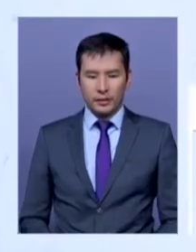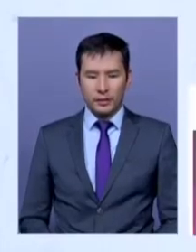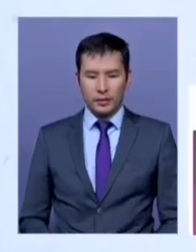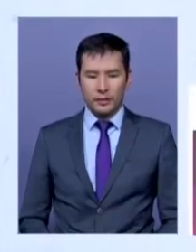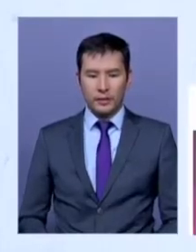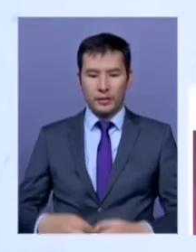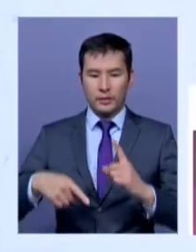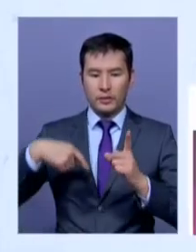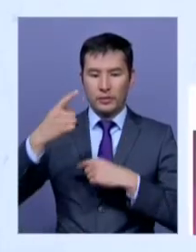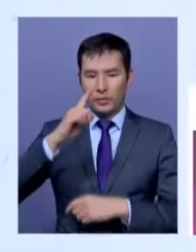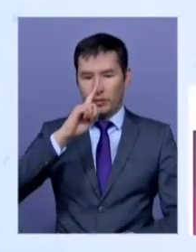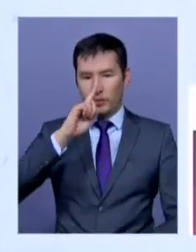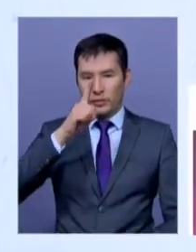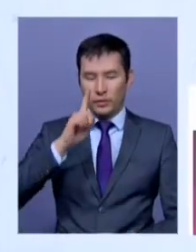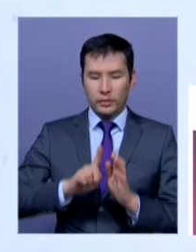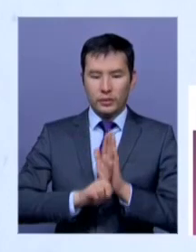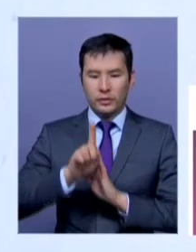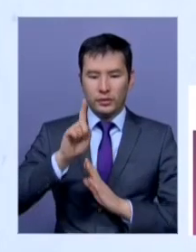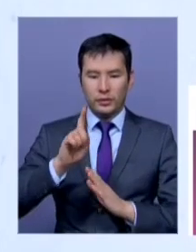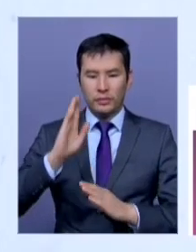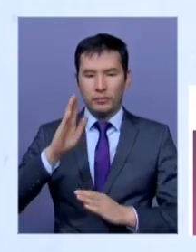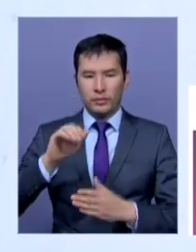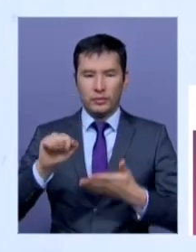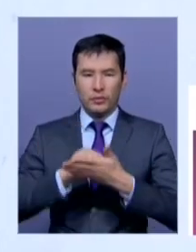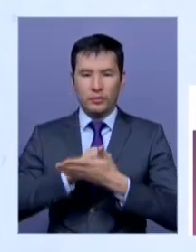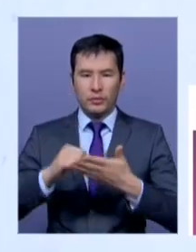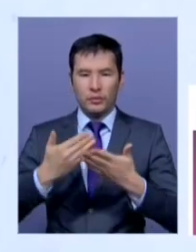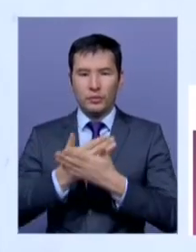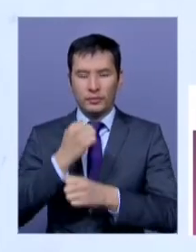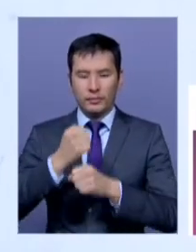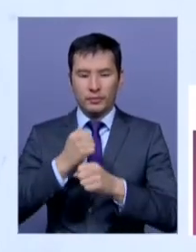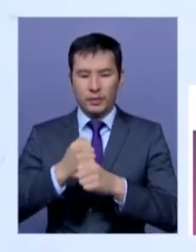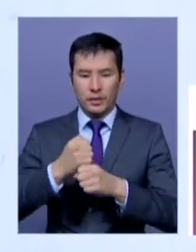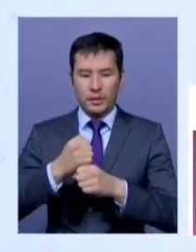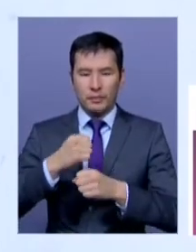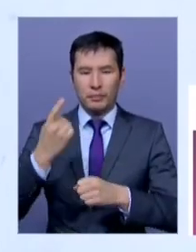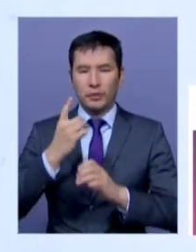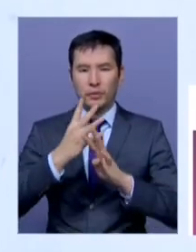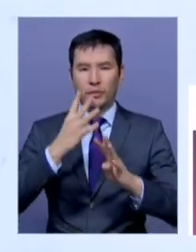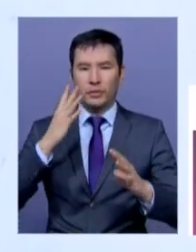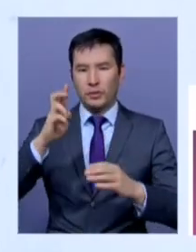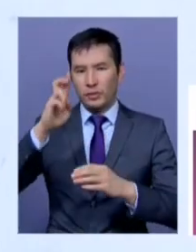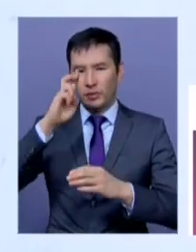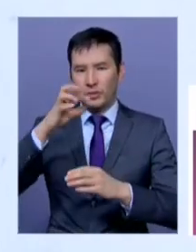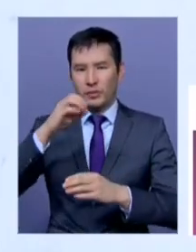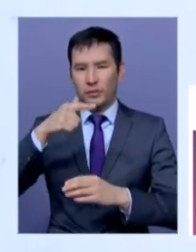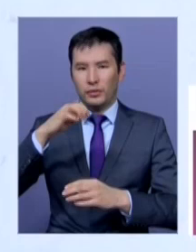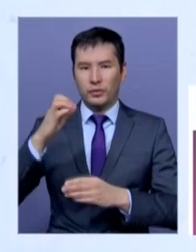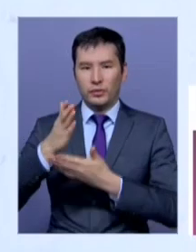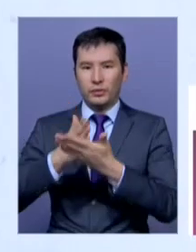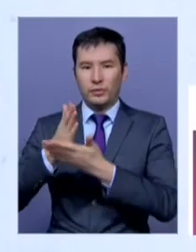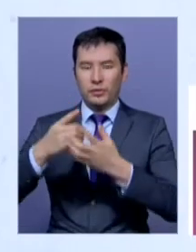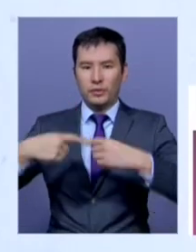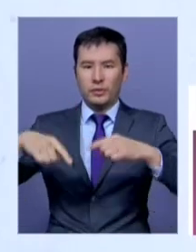Келесі жылдан бастап жалпыға ортақ декларация енгізіледі. Бірінші кезе мемлекеттік қызметкерлерге қатысты болмақ. Яғни қандайда бір